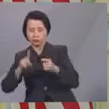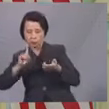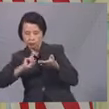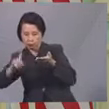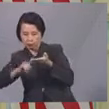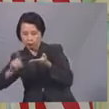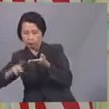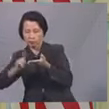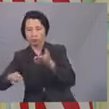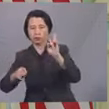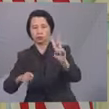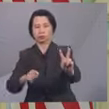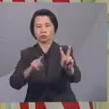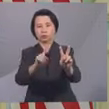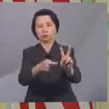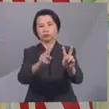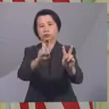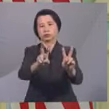adalah